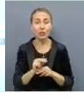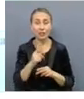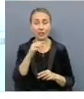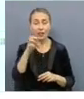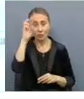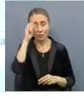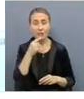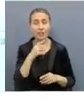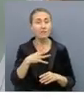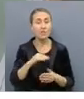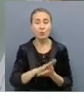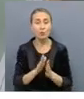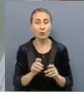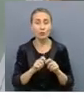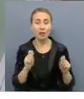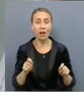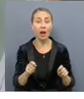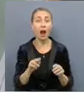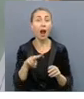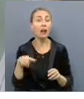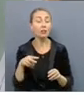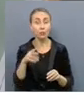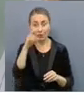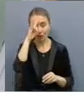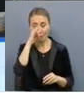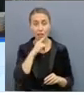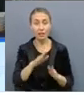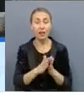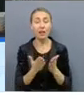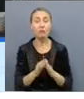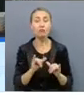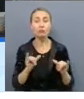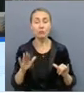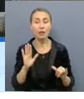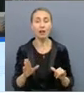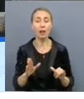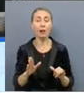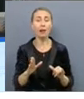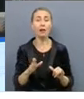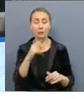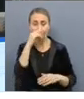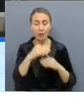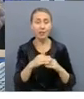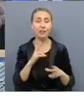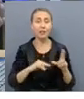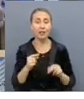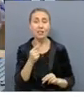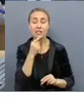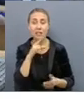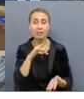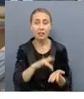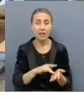а перечень литературы будет только расширяться. Большие задачи в плане идеологической работы стоят перед преподавателями языковых центров